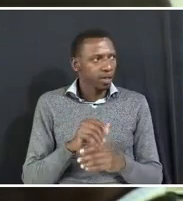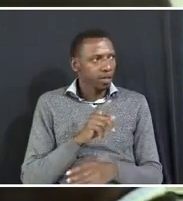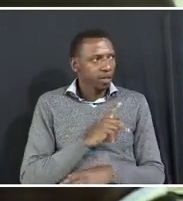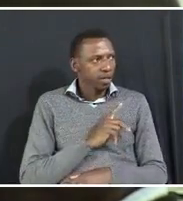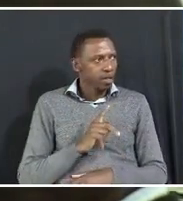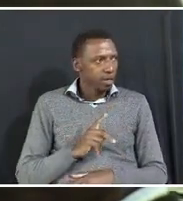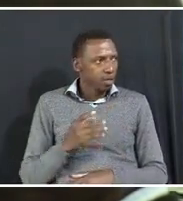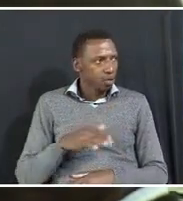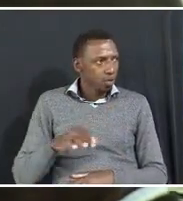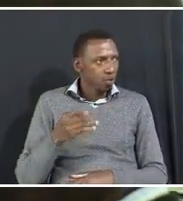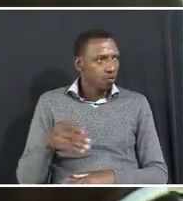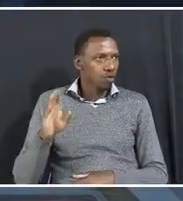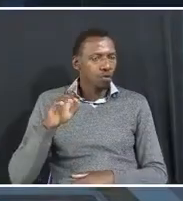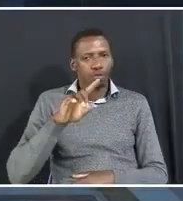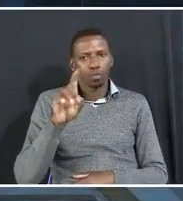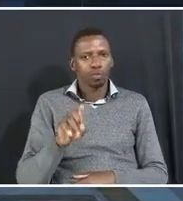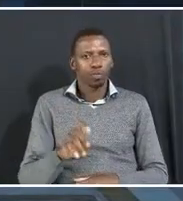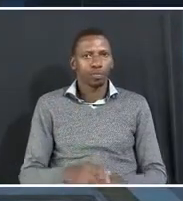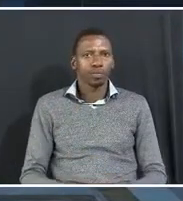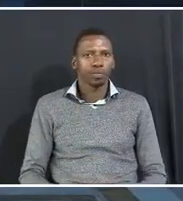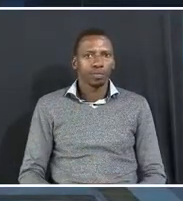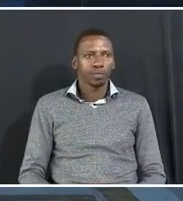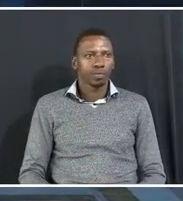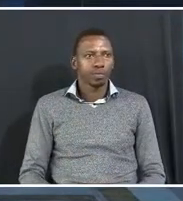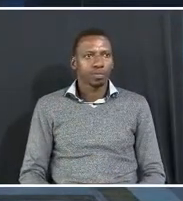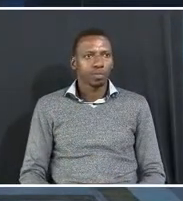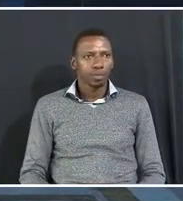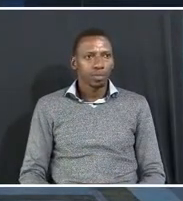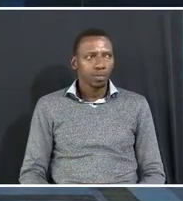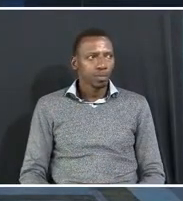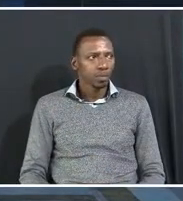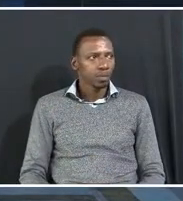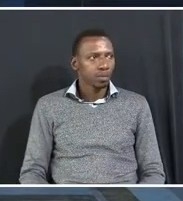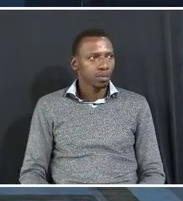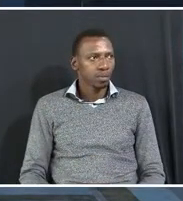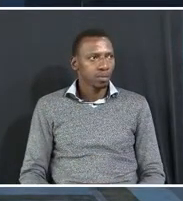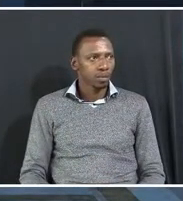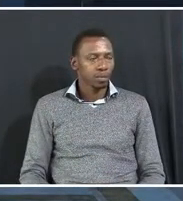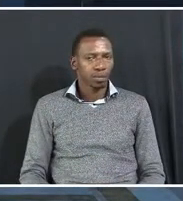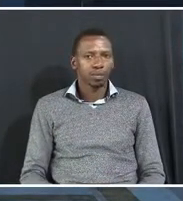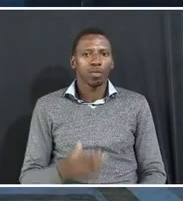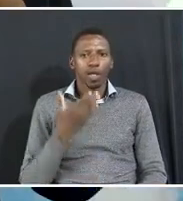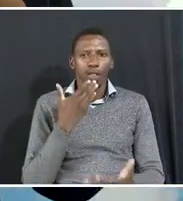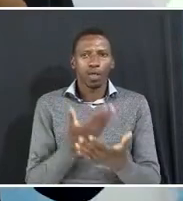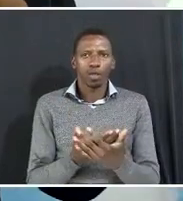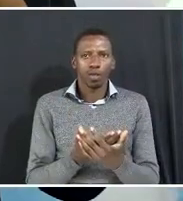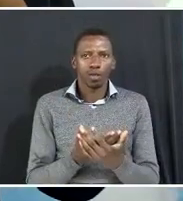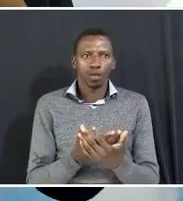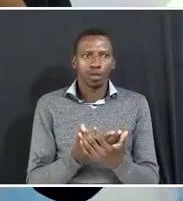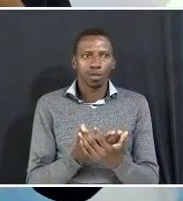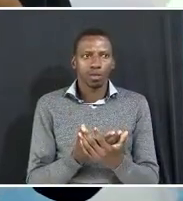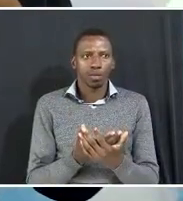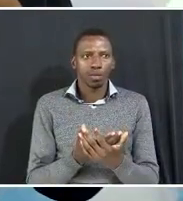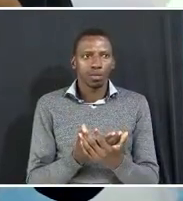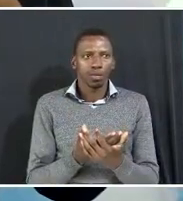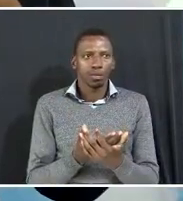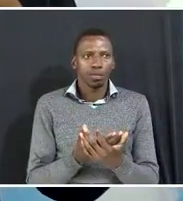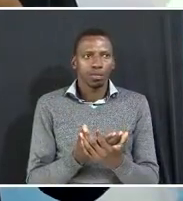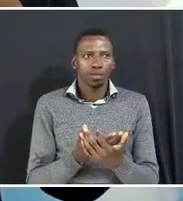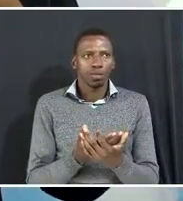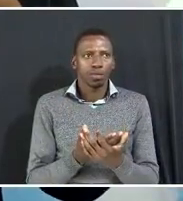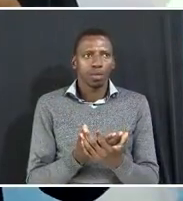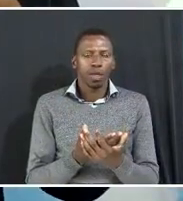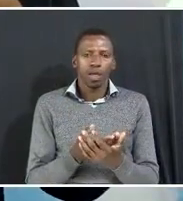mbingu? Asante. Ni swali yana upana kubwa na sitajidanganya kwamba